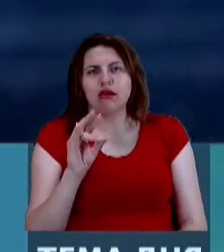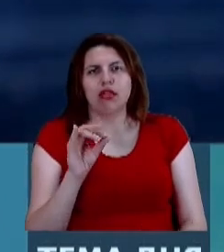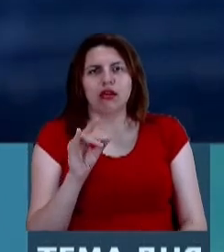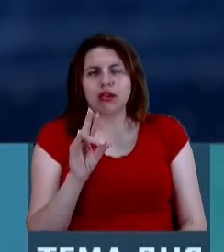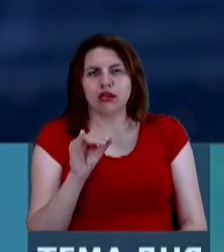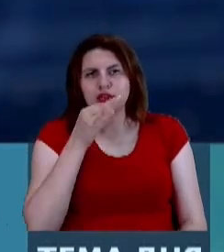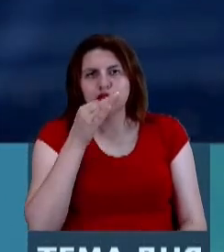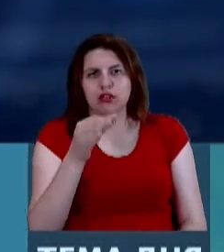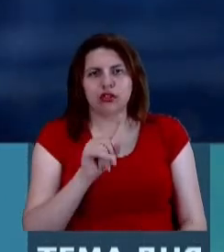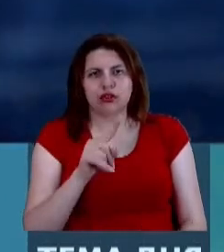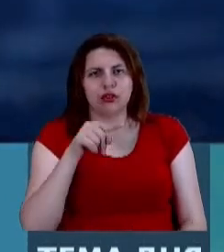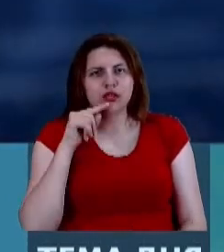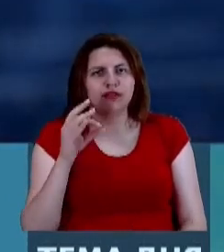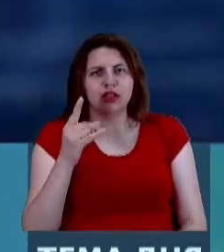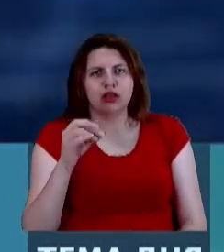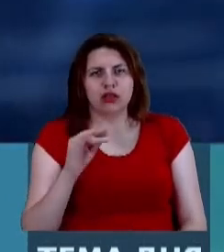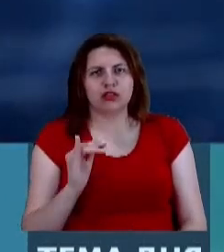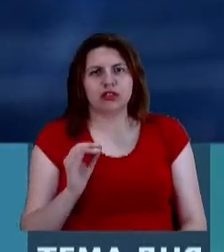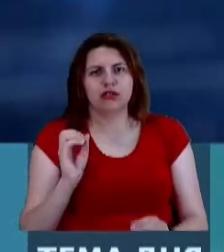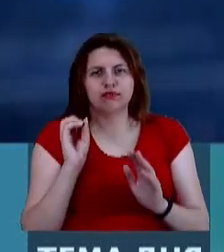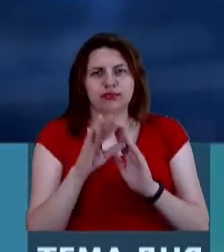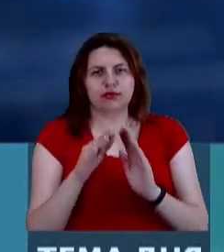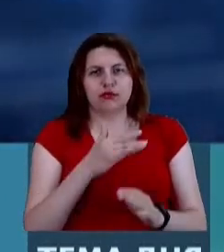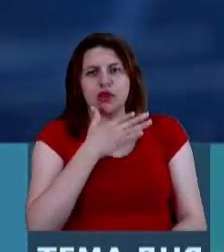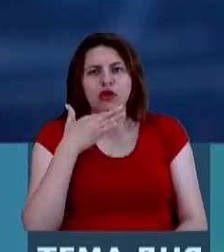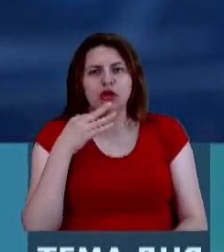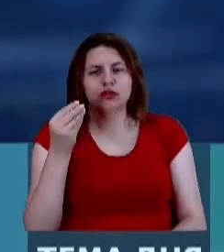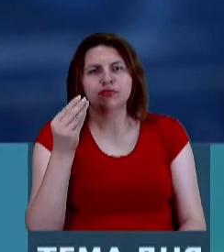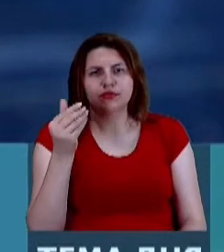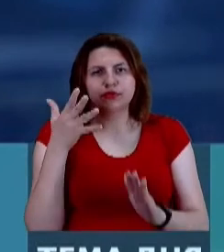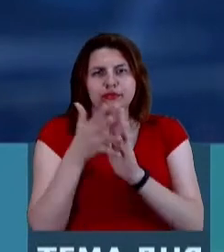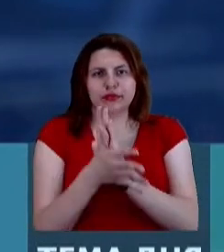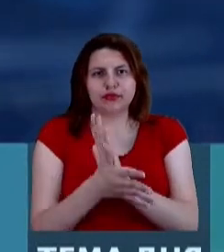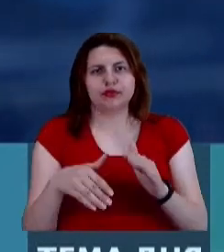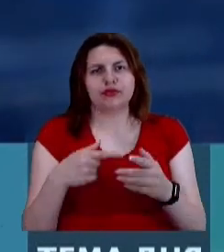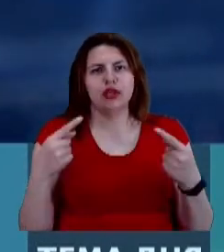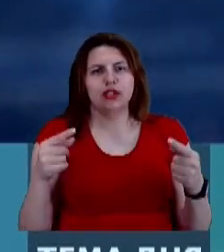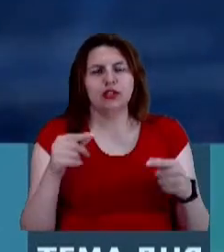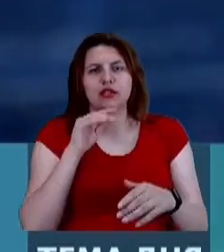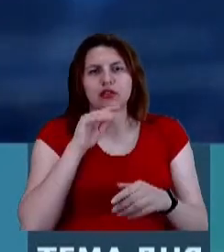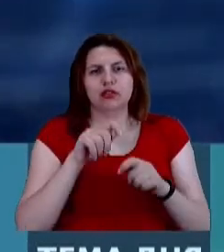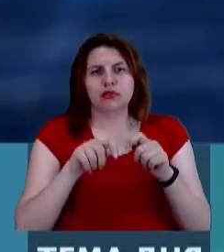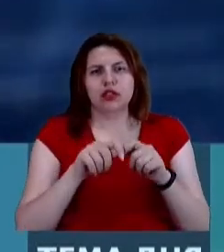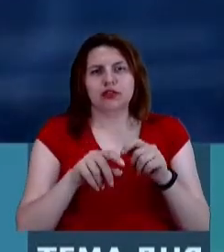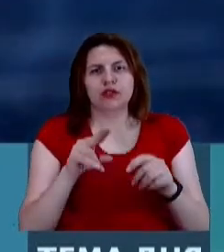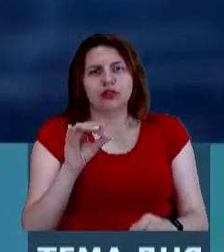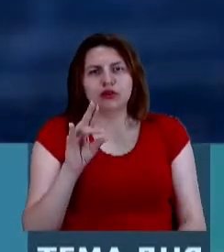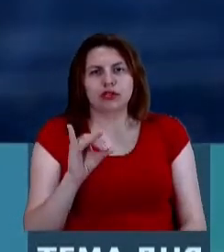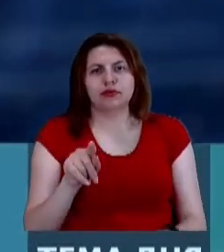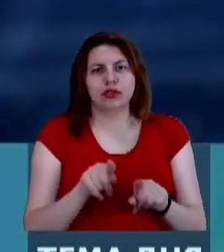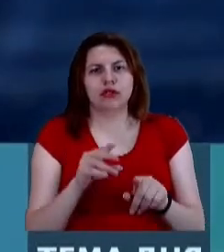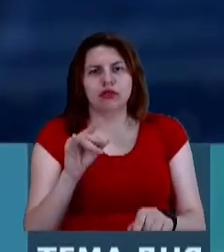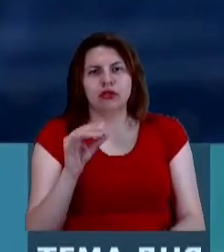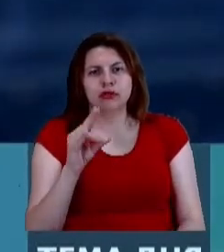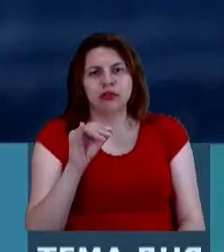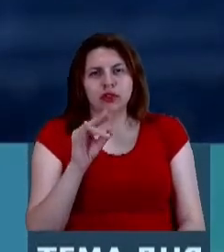вливає досить багато грошей в різних експертів, в різні фонди, які представляють її на міжнародному рівні, намагаються таким чином легалізувати